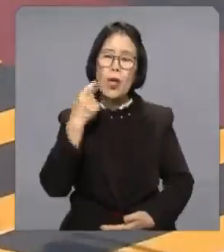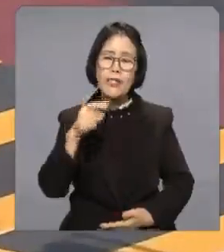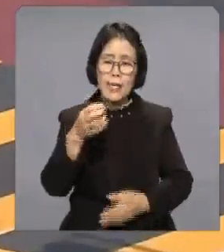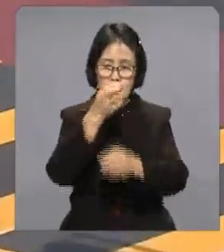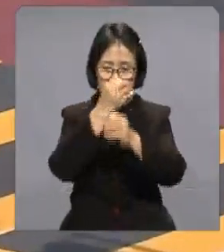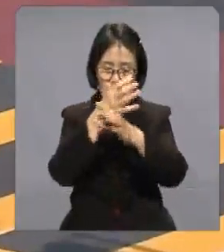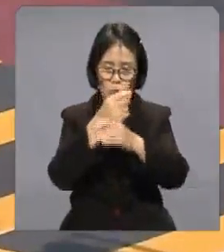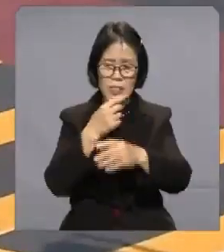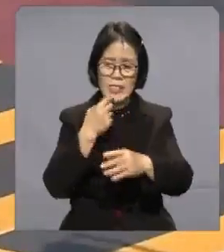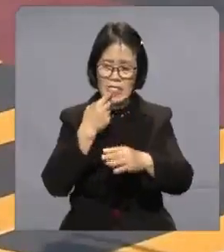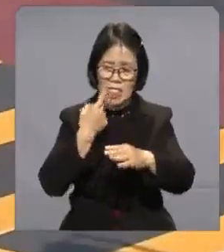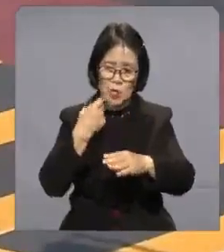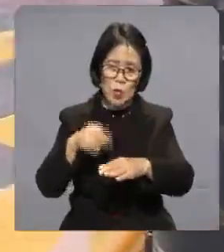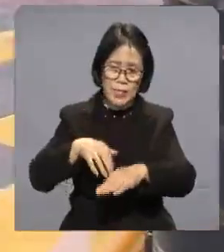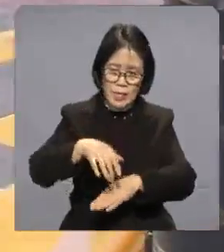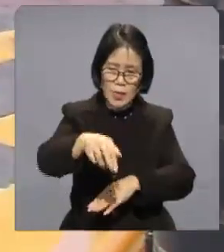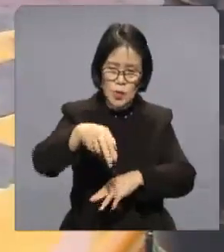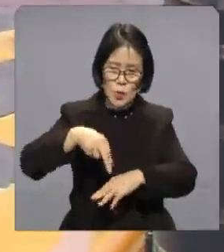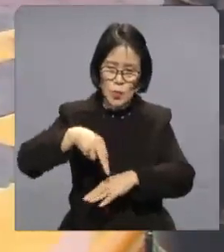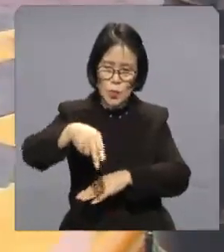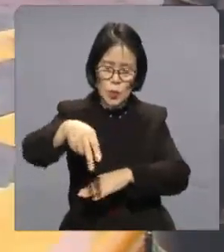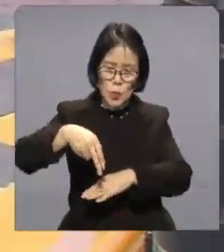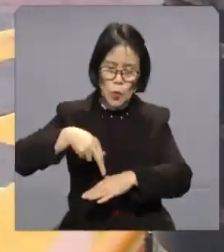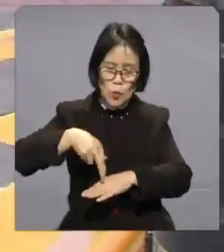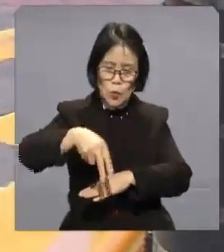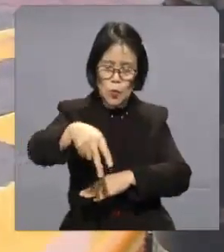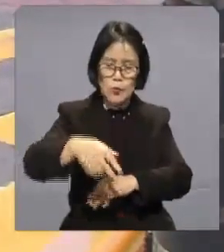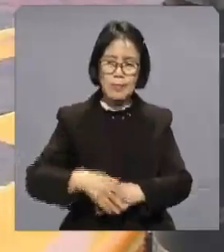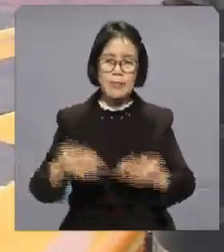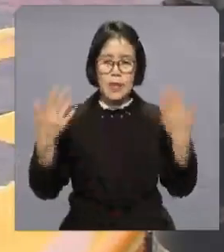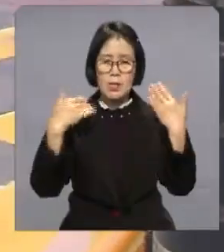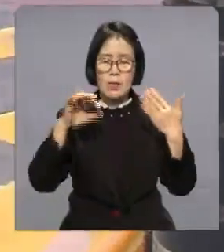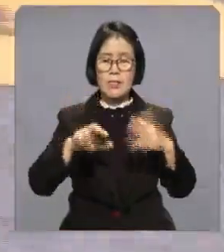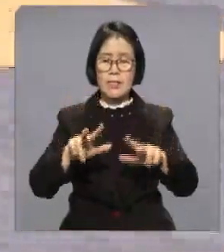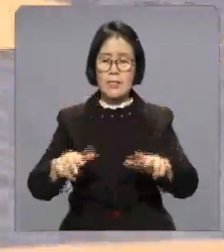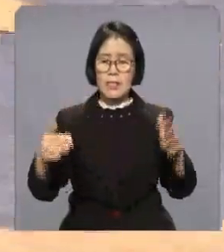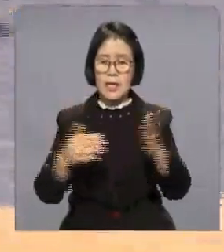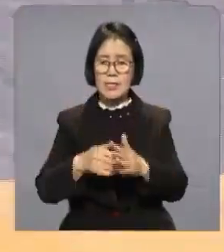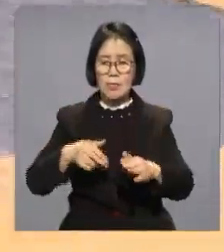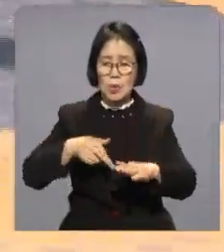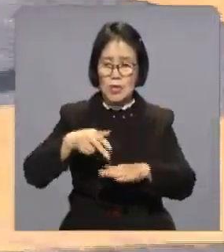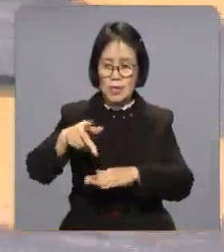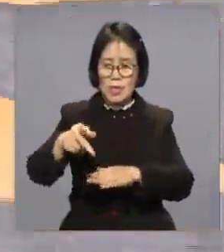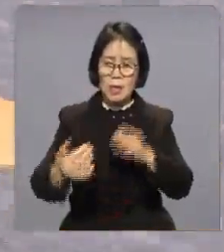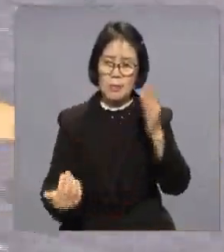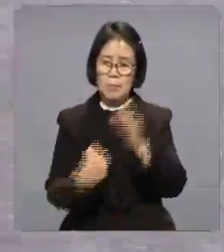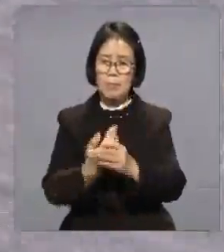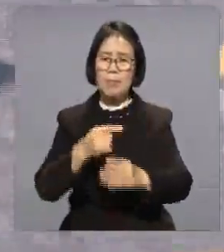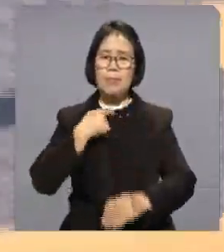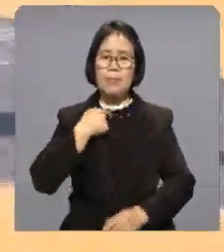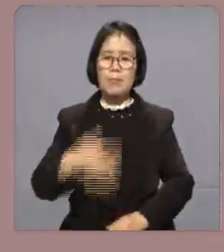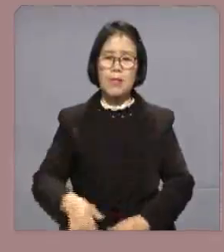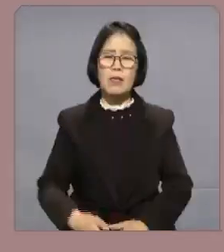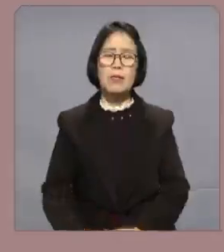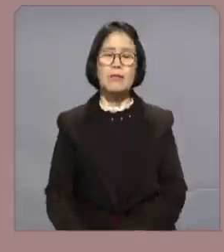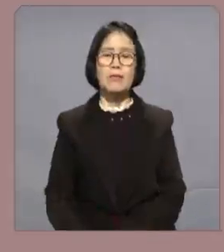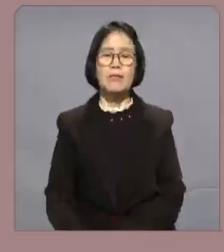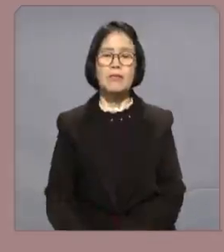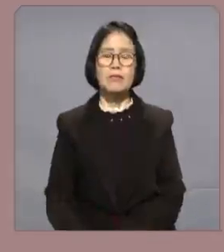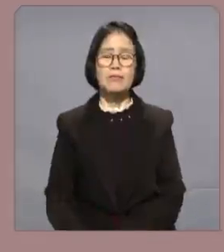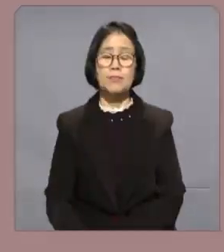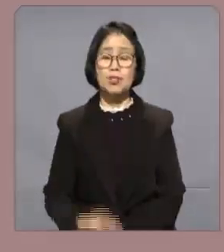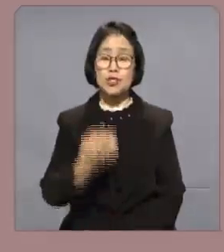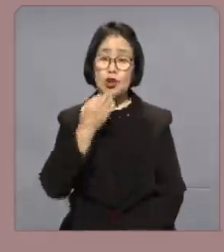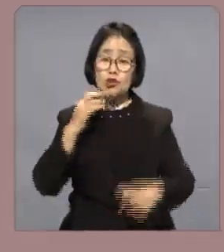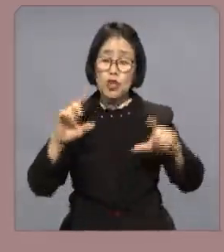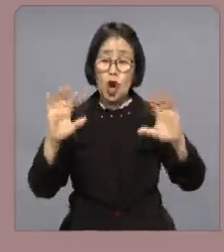신호등과 횡단보도가 생겼습니다. 이후 학교 앞에서는 현재까지 보행자 사고가 단 한 건도 발생하지 않았습니다. 서울